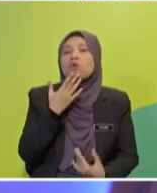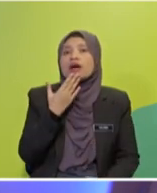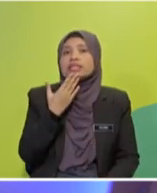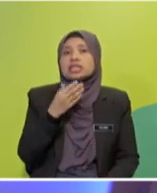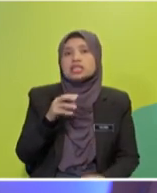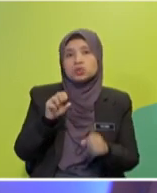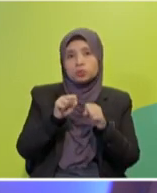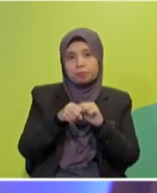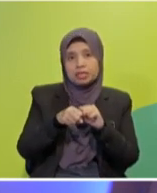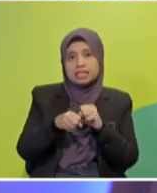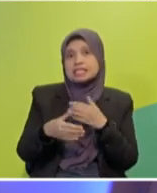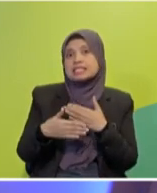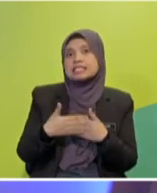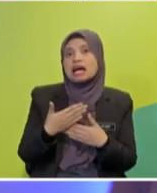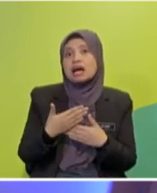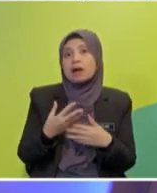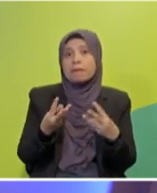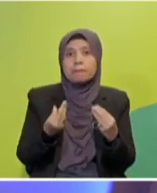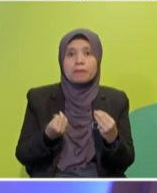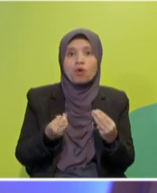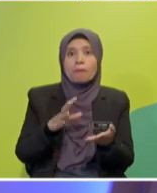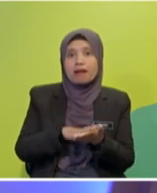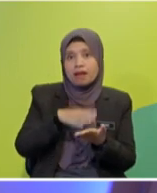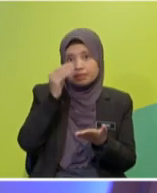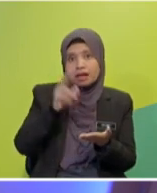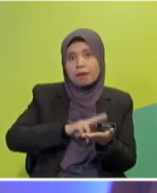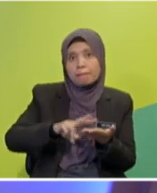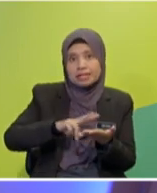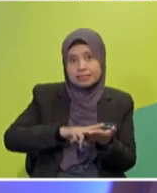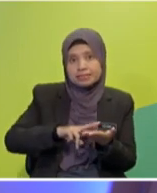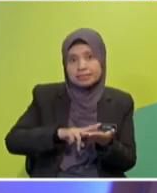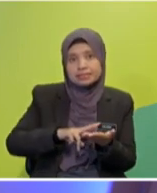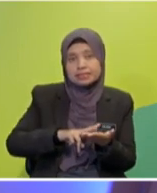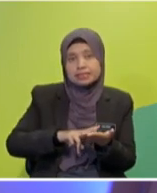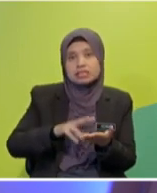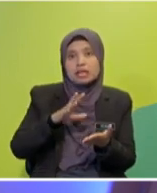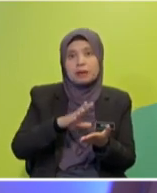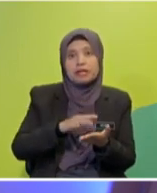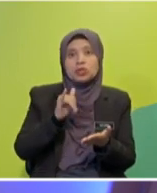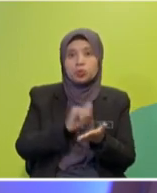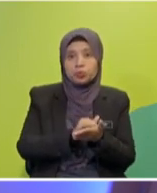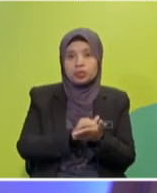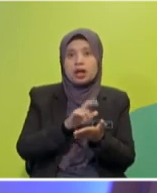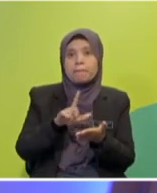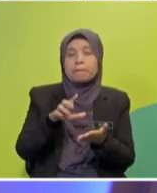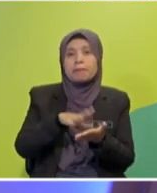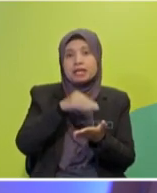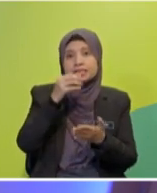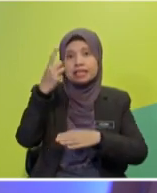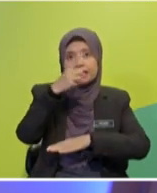murid kita, anak-anak kita dapat membaca dengan baik. Itulah kita punya pembelajaran pada hari ini. Kita dah belajar